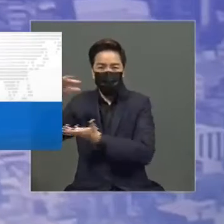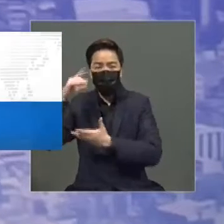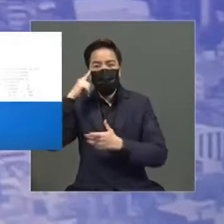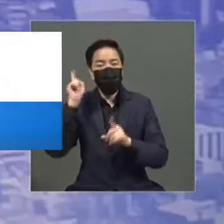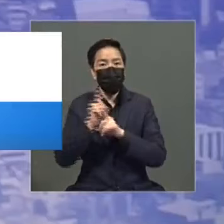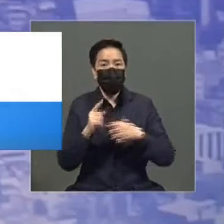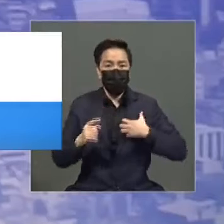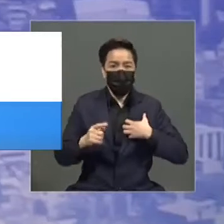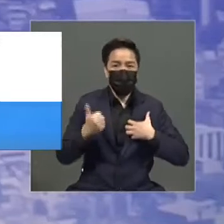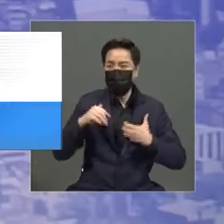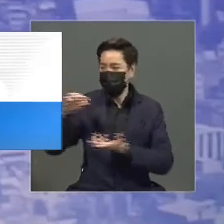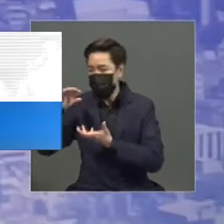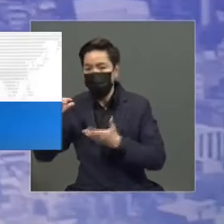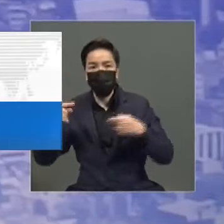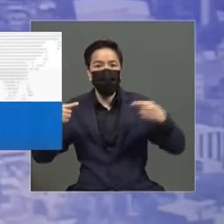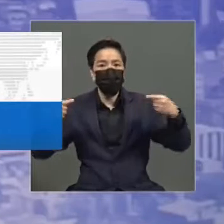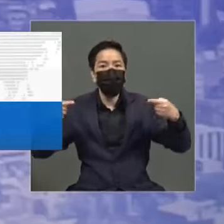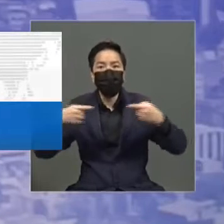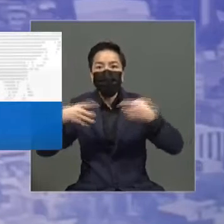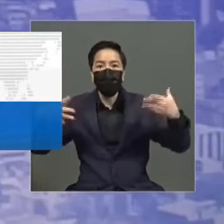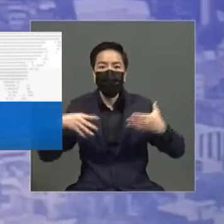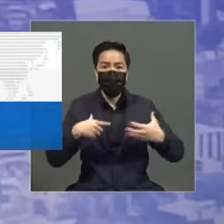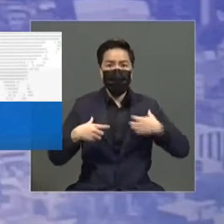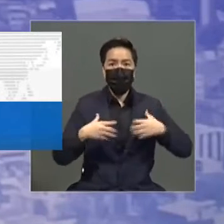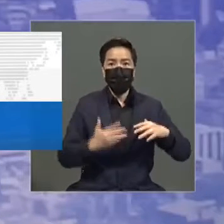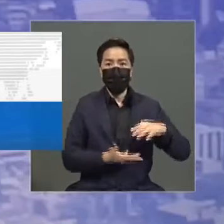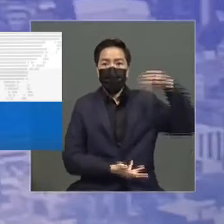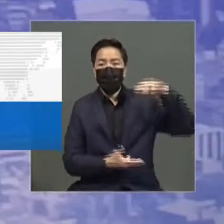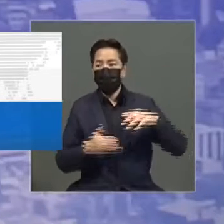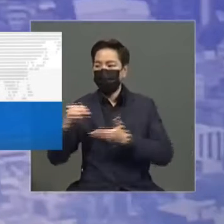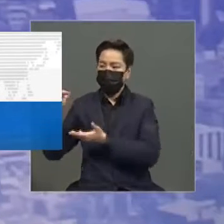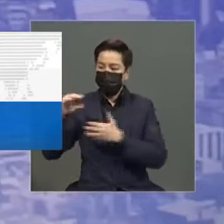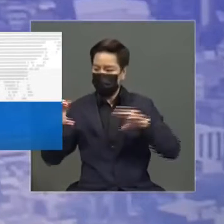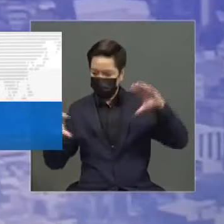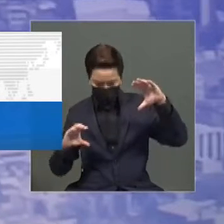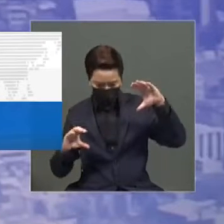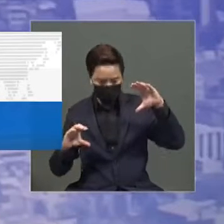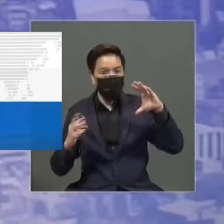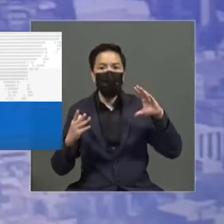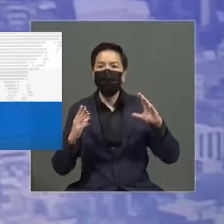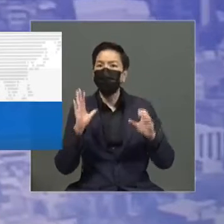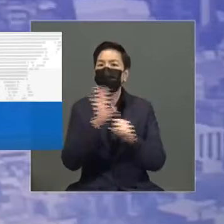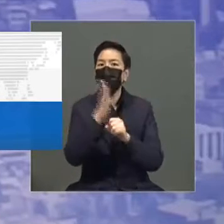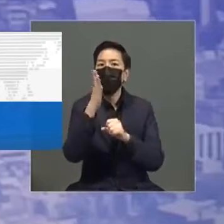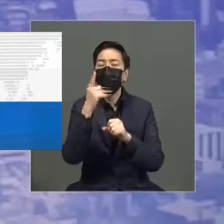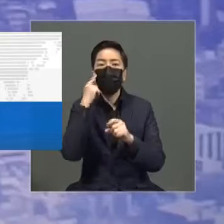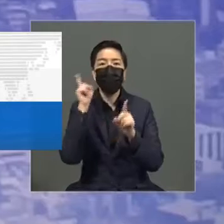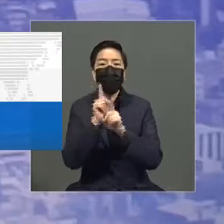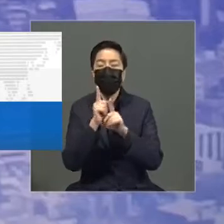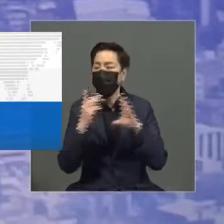ำให้เกิดการซัพพลายมีรองมาแล้วซัพพลายที่แต่เดิมนั้นก็คือหมายถึง